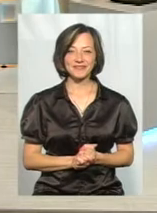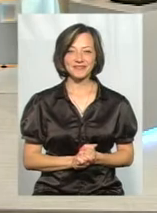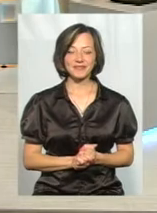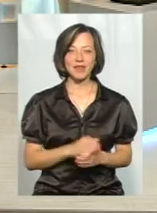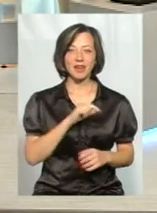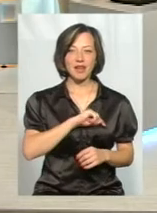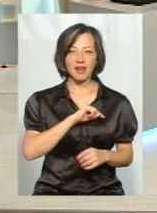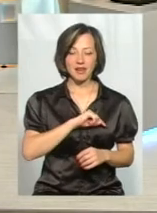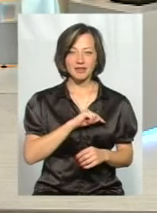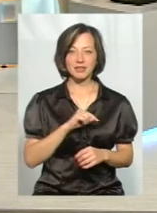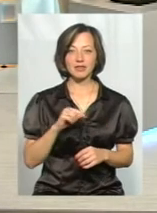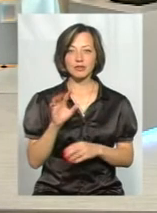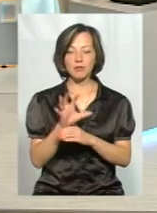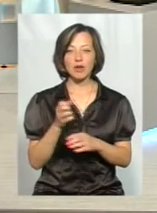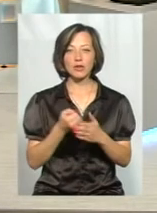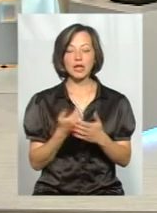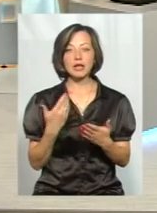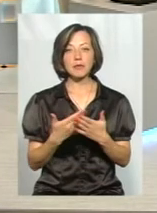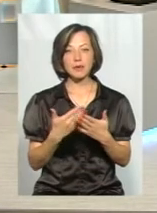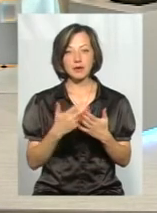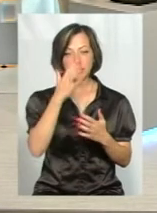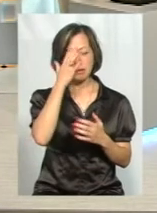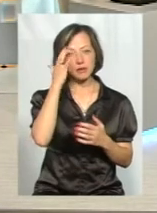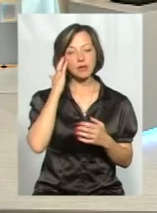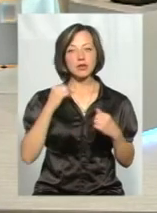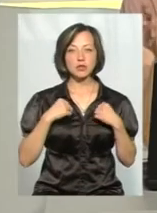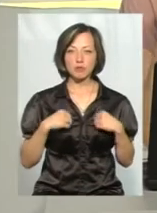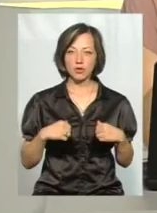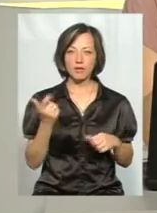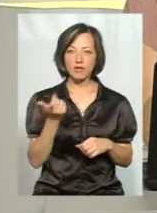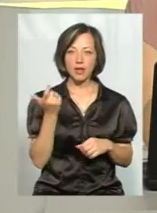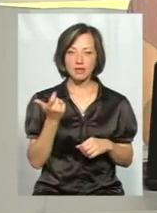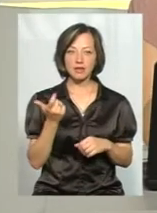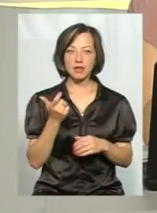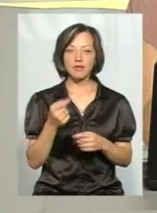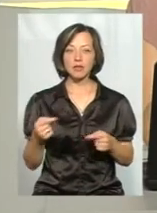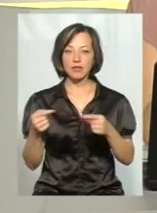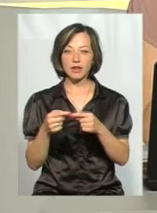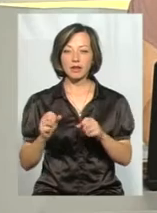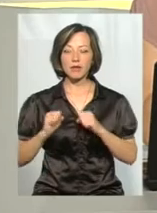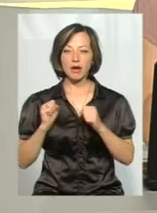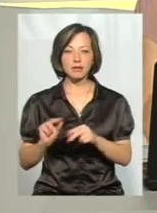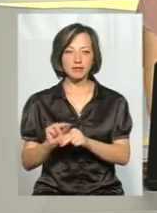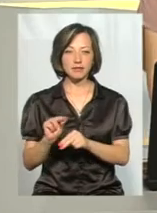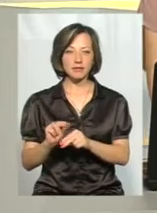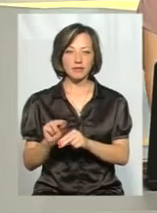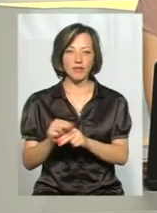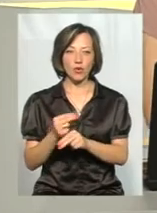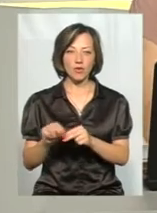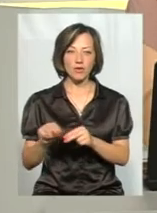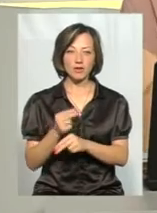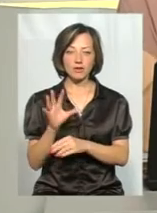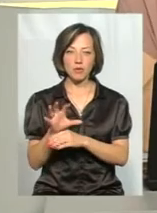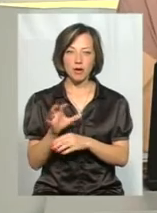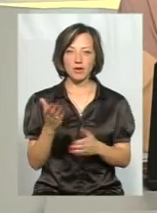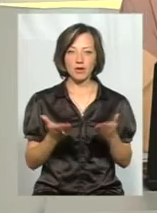Характер собаки до, да, до виховання от якщо, власника? Наприклад, спокійний власник, він відповідно і намагається, ну, виховувати так